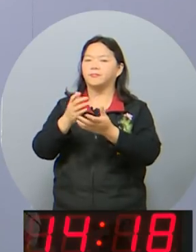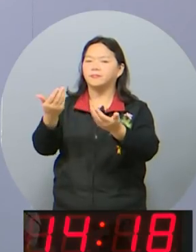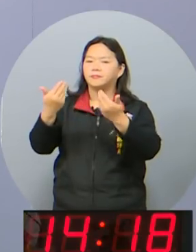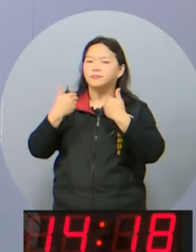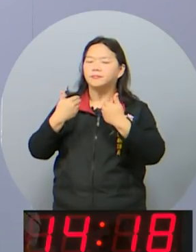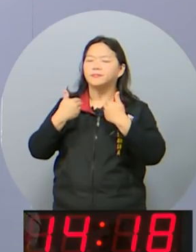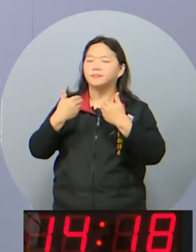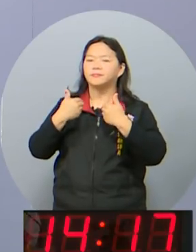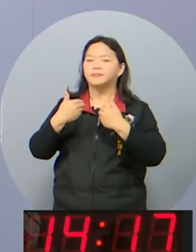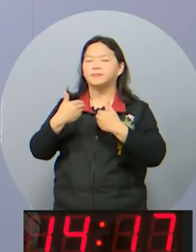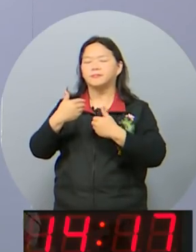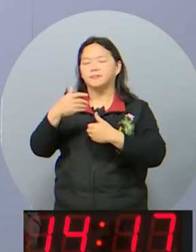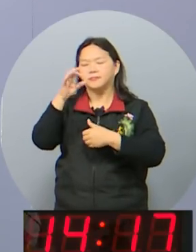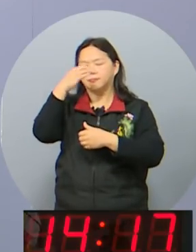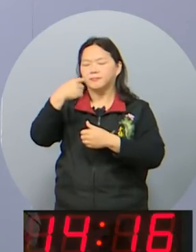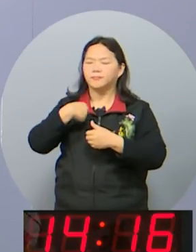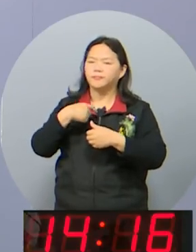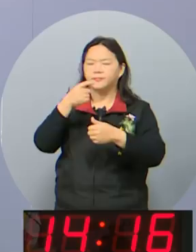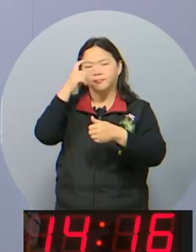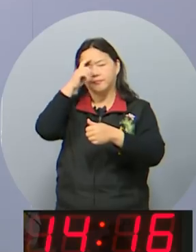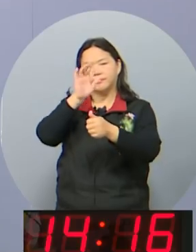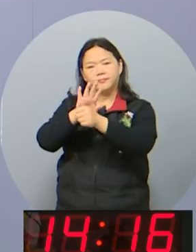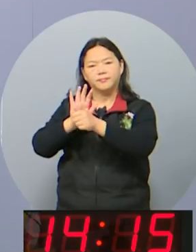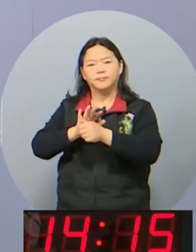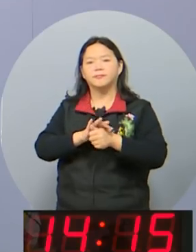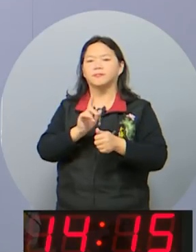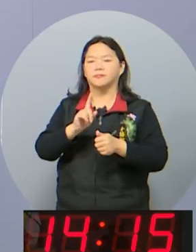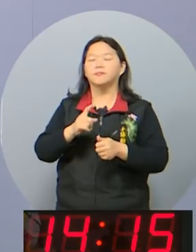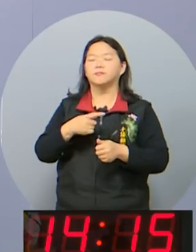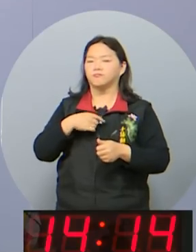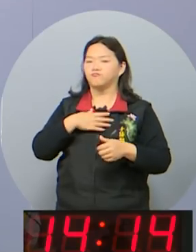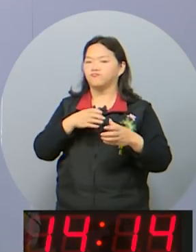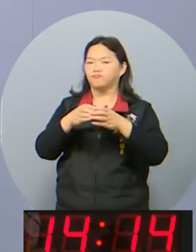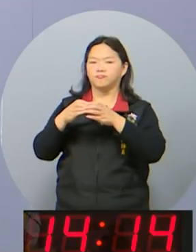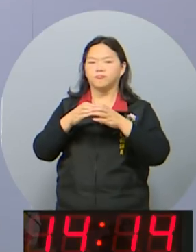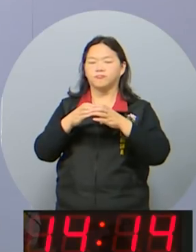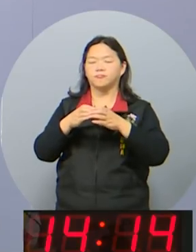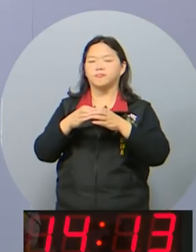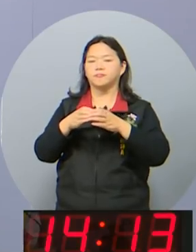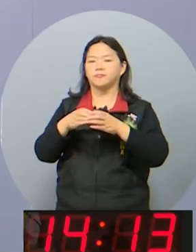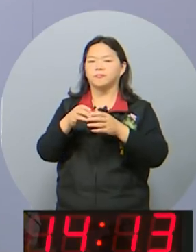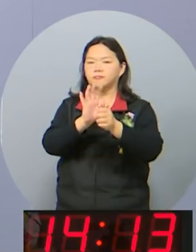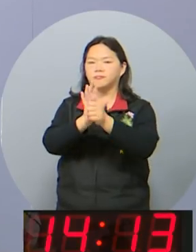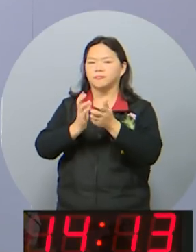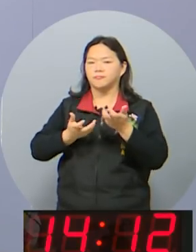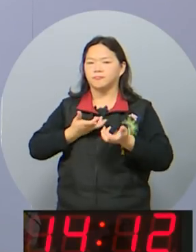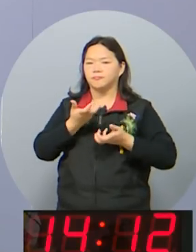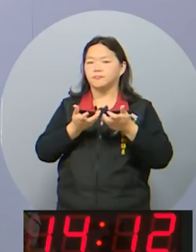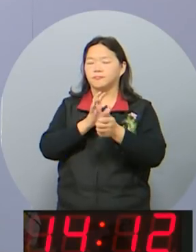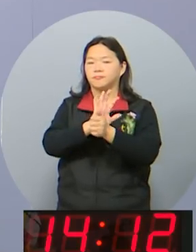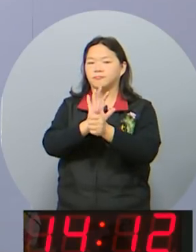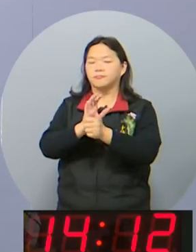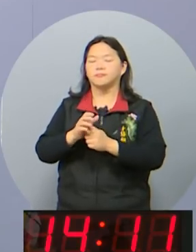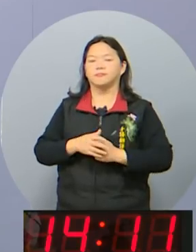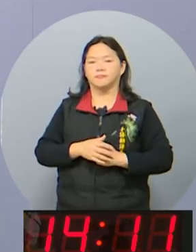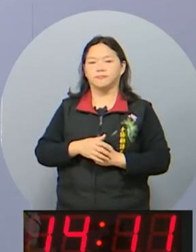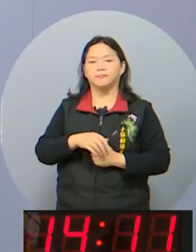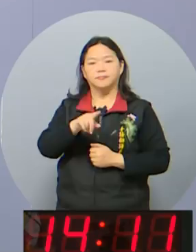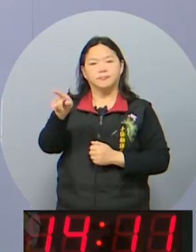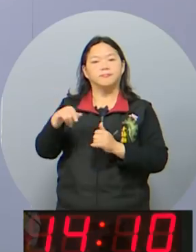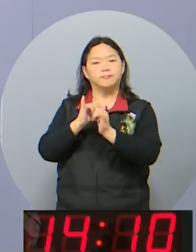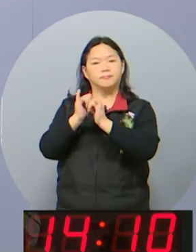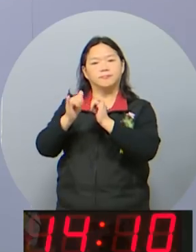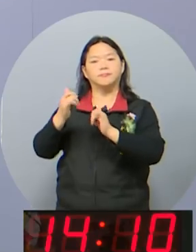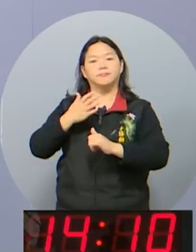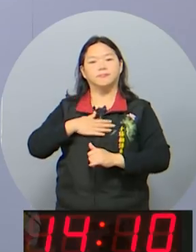找我们协助帮忙协助，因为他们知道我们团队拥有一个服务的热忱，因为他们知道我们团